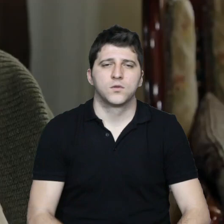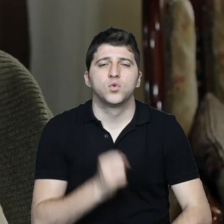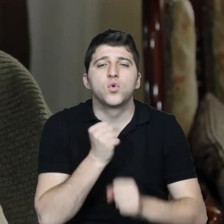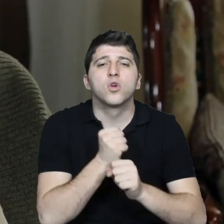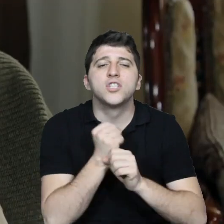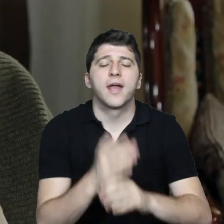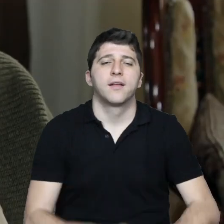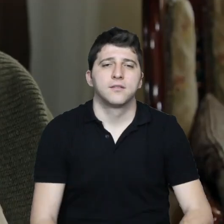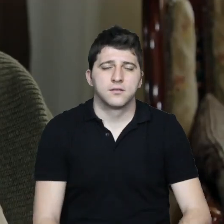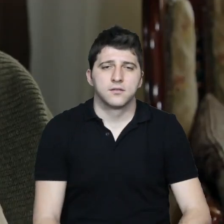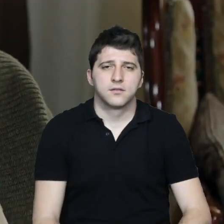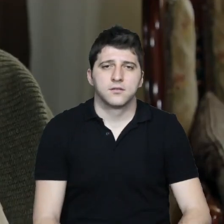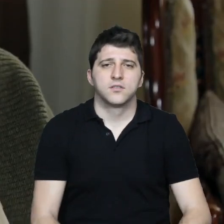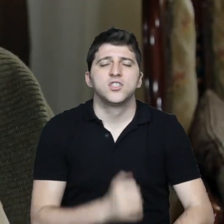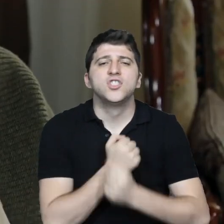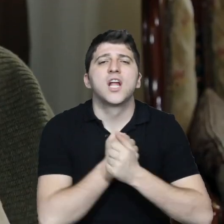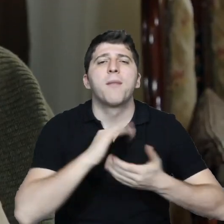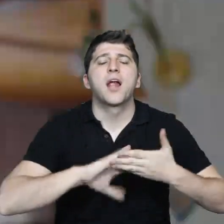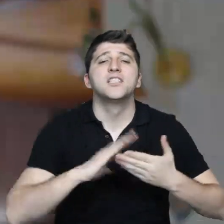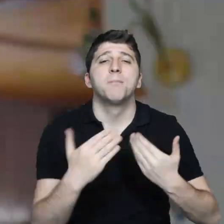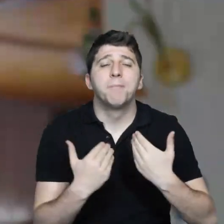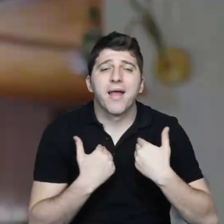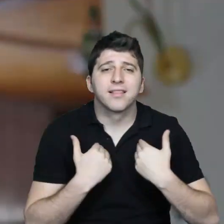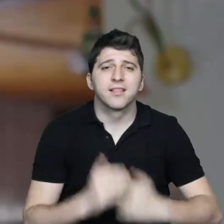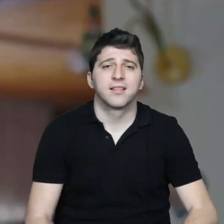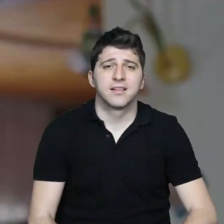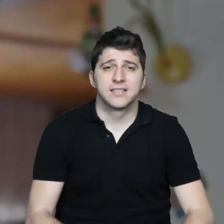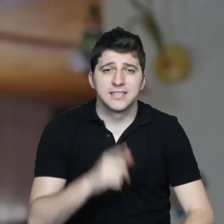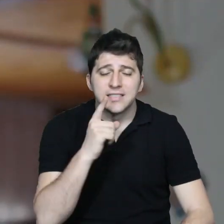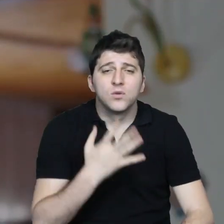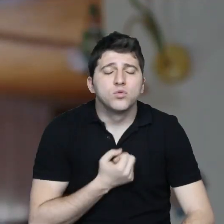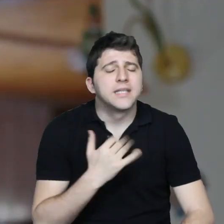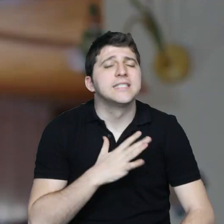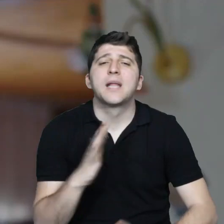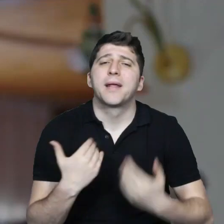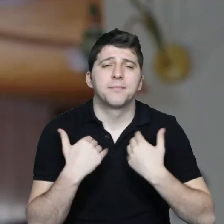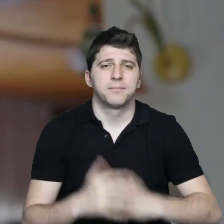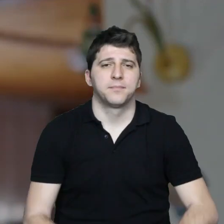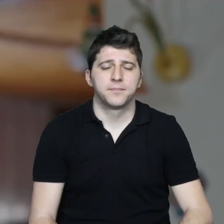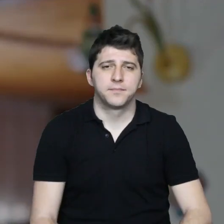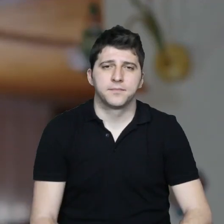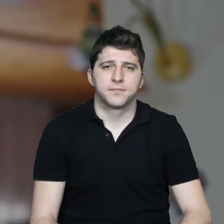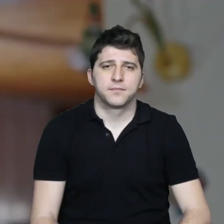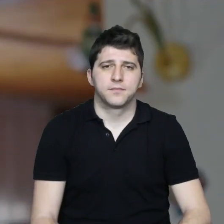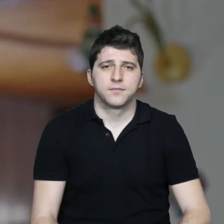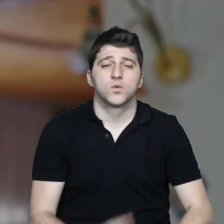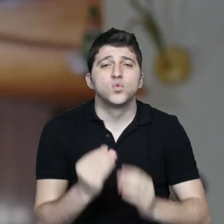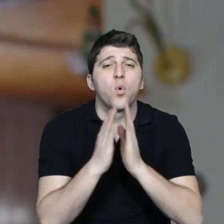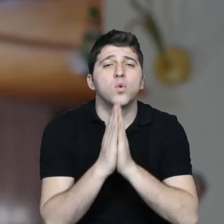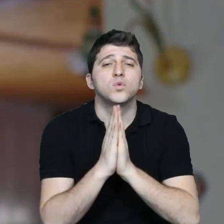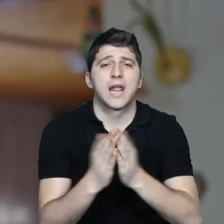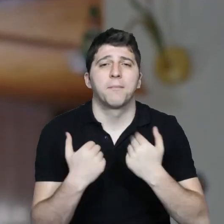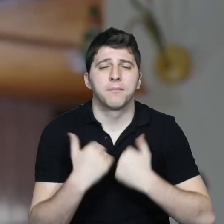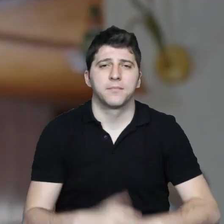Gökçe, canım arkadaşım, ben seni üzmek istemedim ki. Çok özür